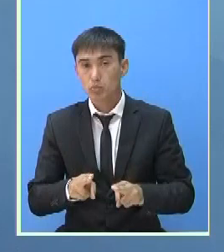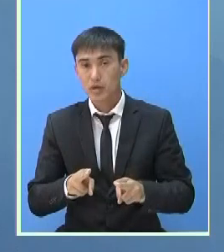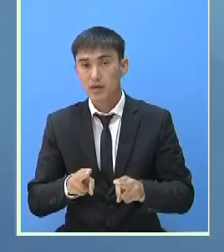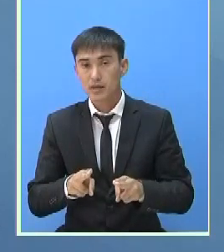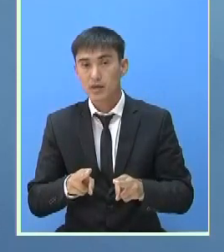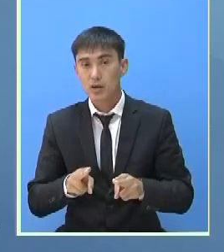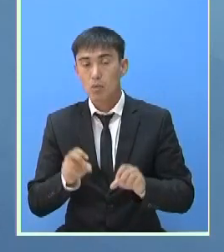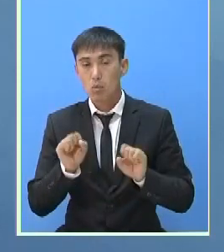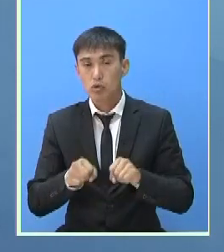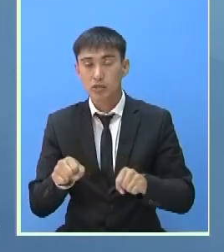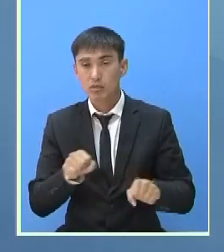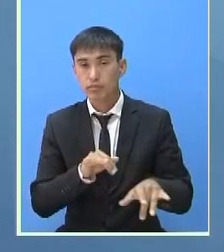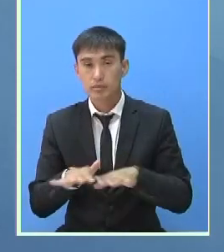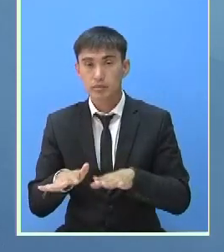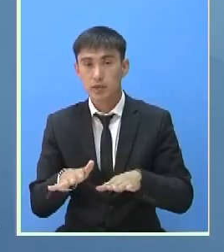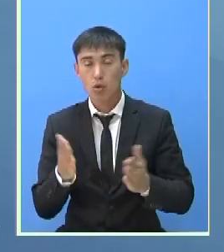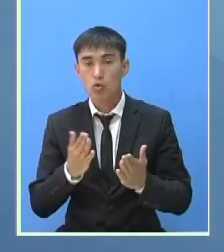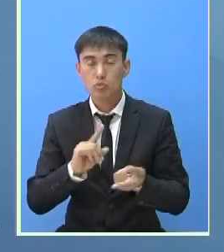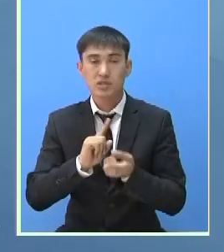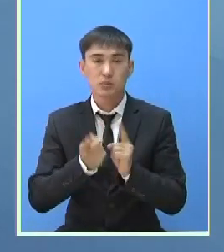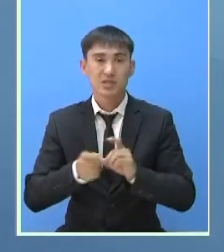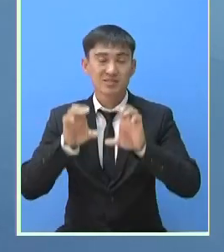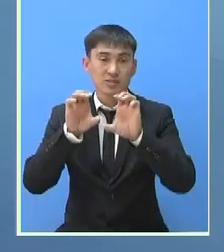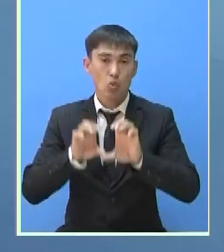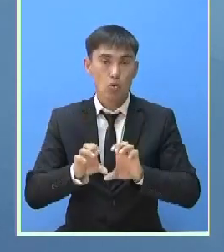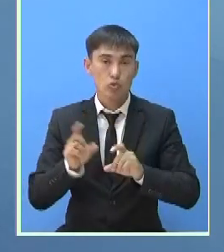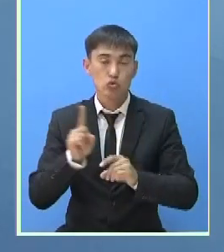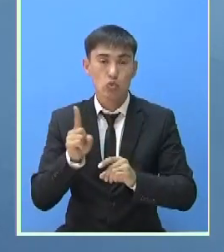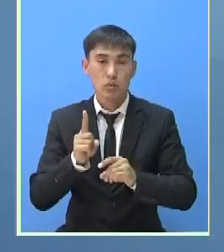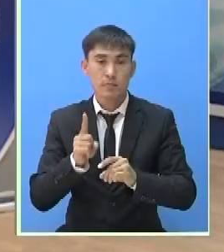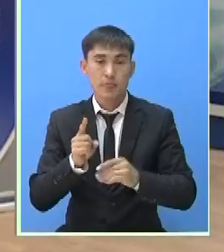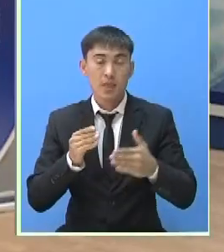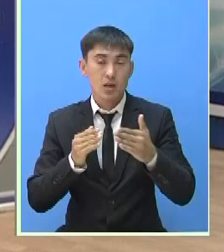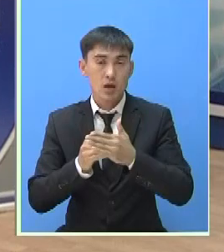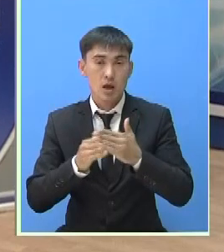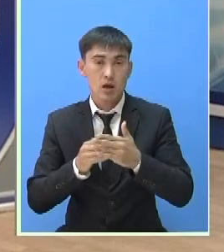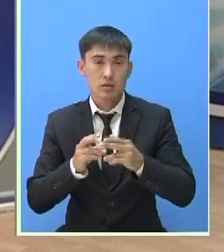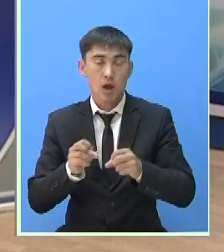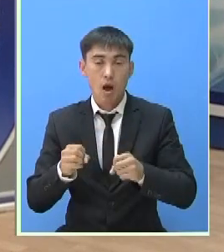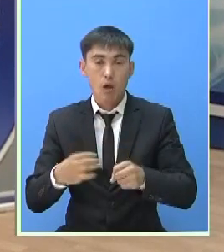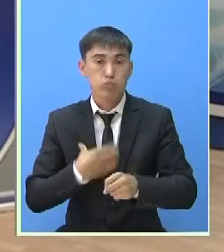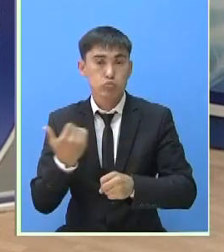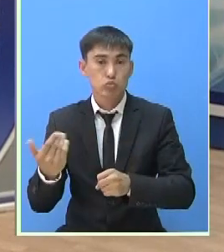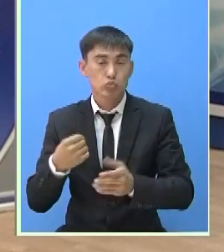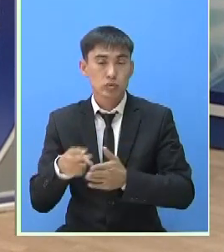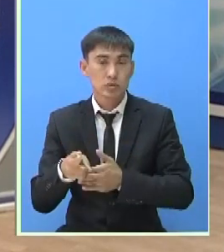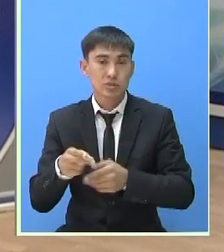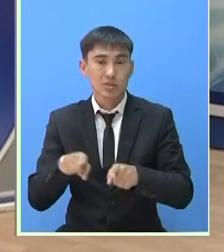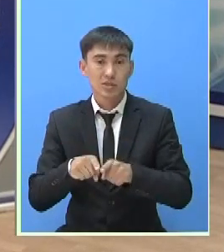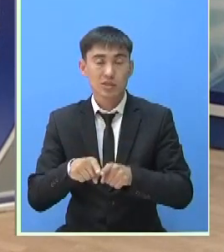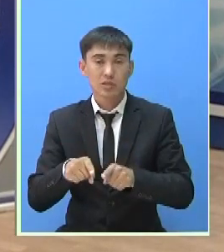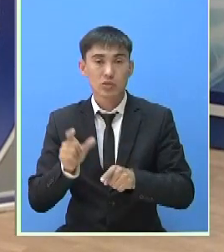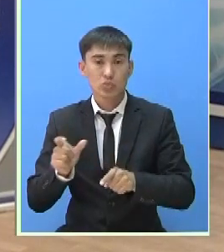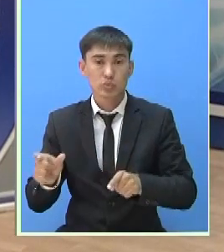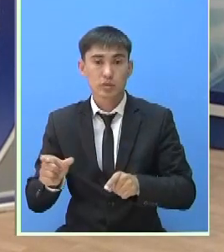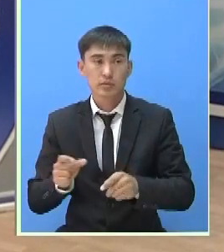И можно ли принять какое-то изменение законодательства, чтобы как-то отпугнуть таких любителей легких денег?